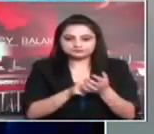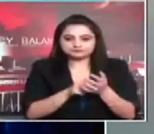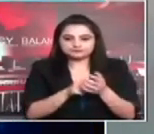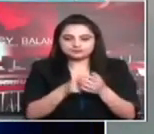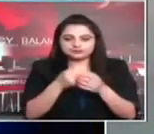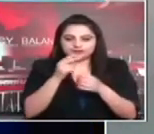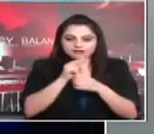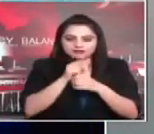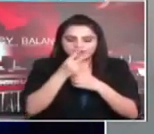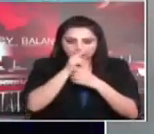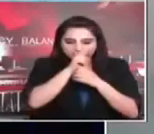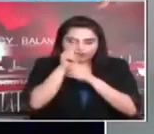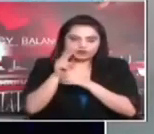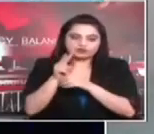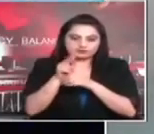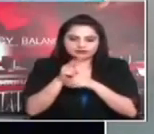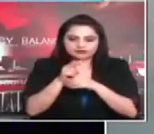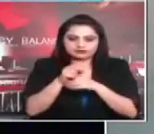पर्यटन बोर्ड